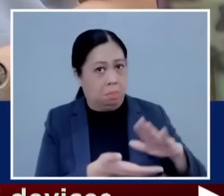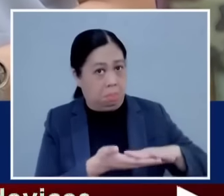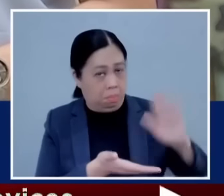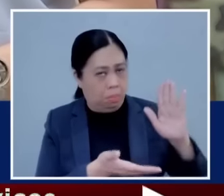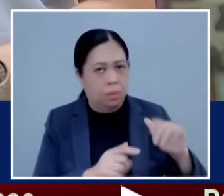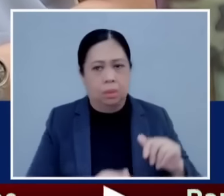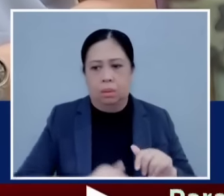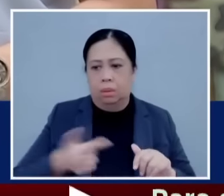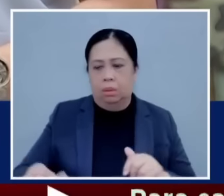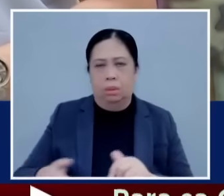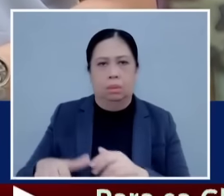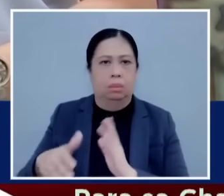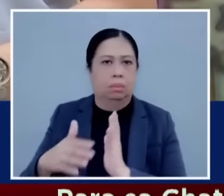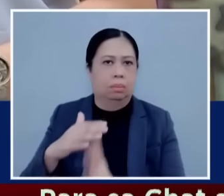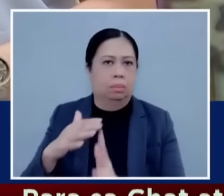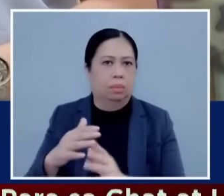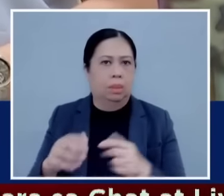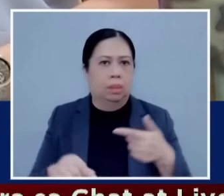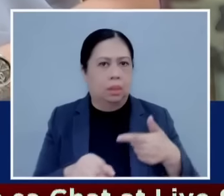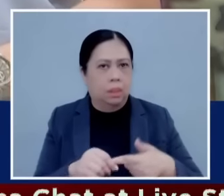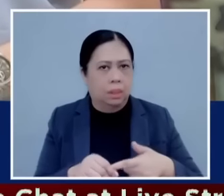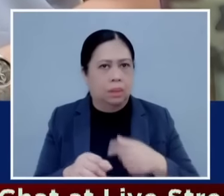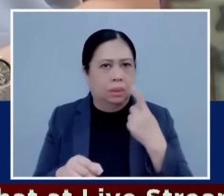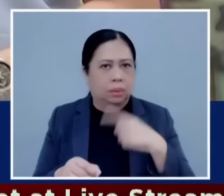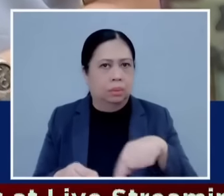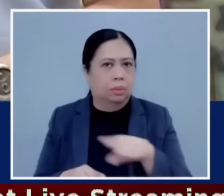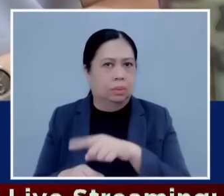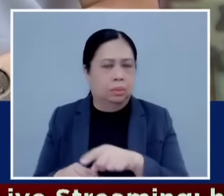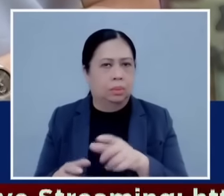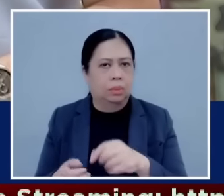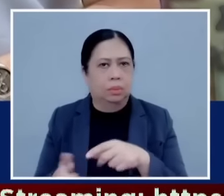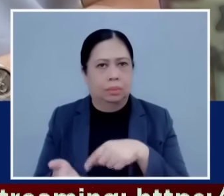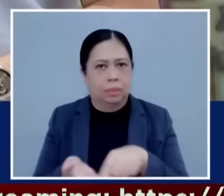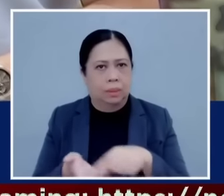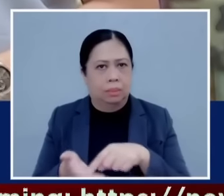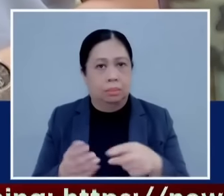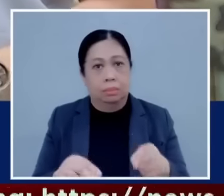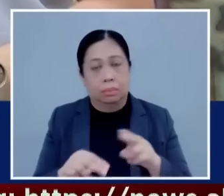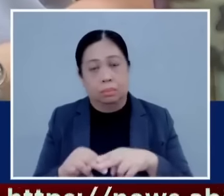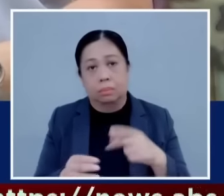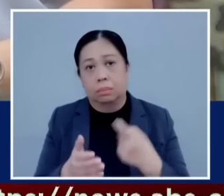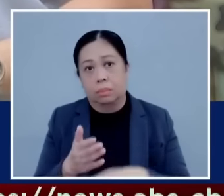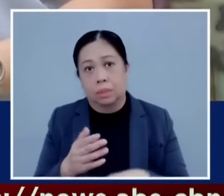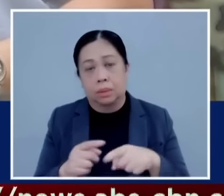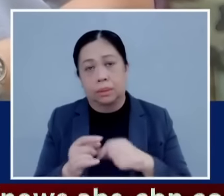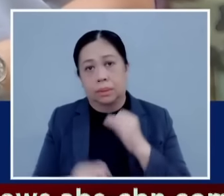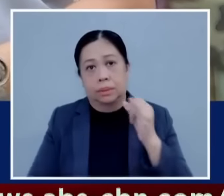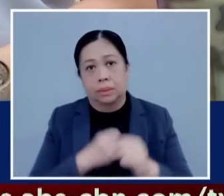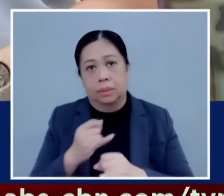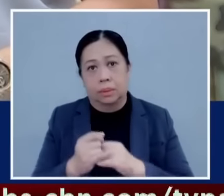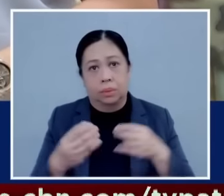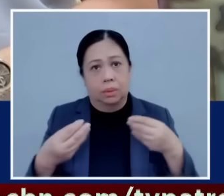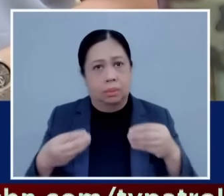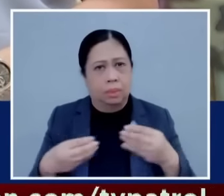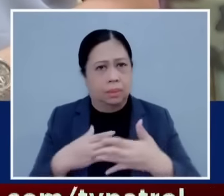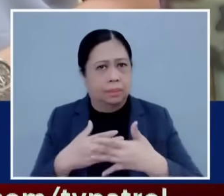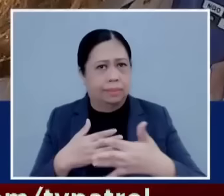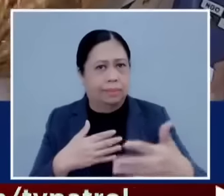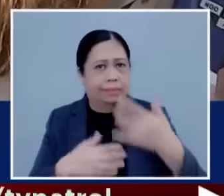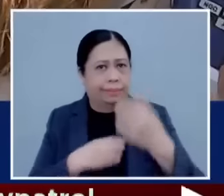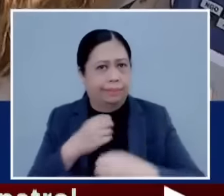consumer ang halaga ng fuel o panggatong na maaaring tumaas ang presyo sa international market sa mga susunod na